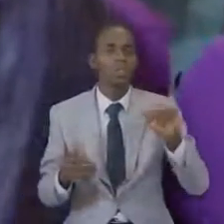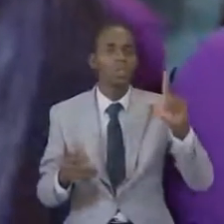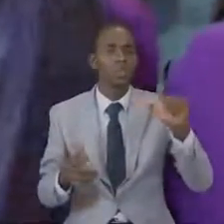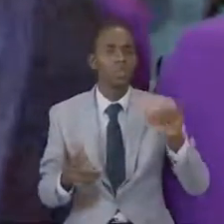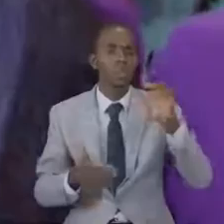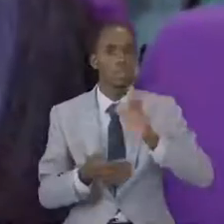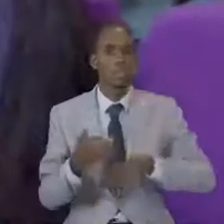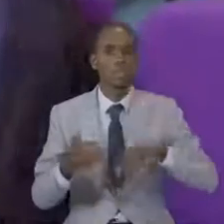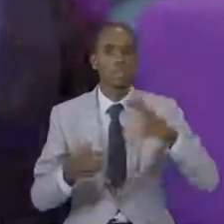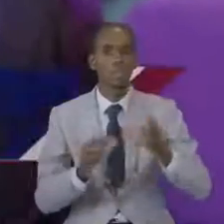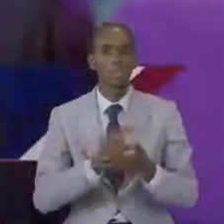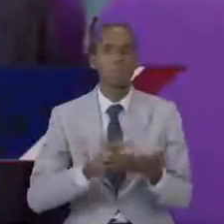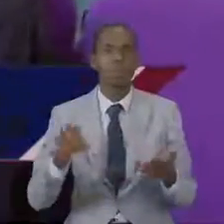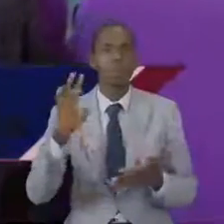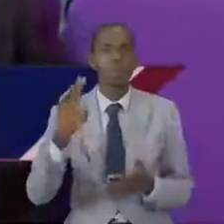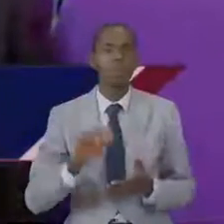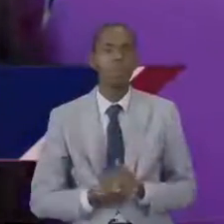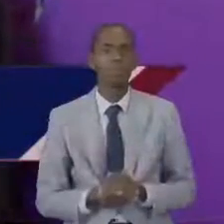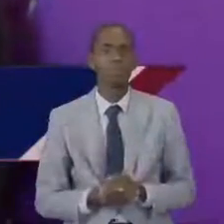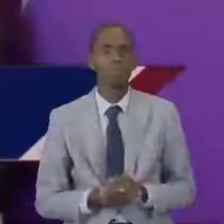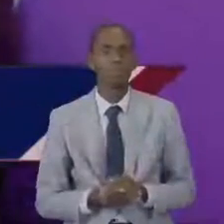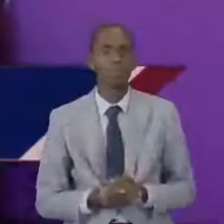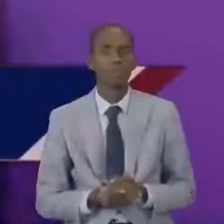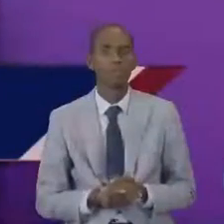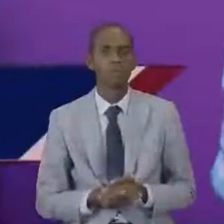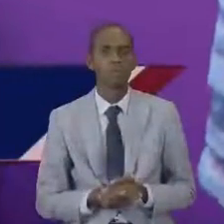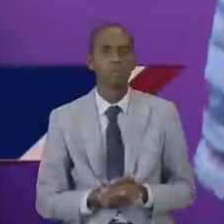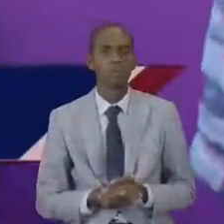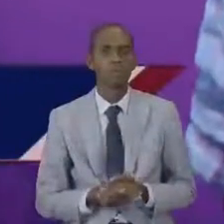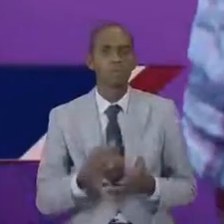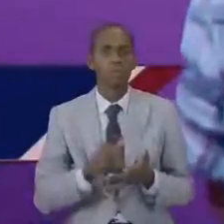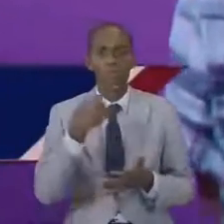galettes chapitre 6 verset 7